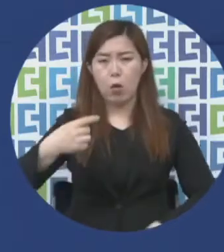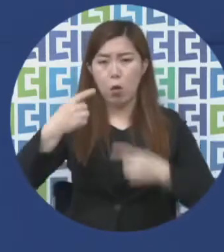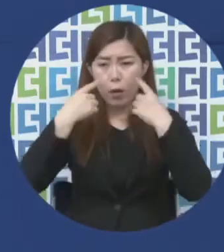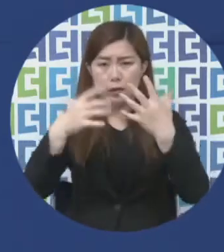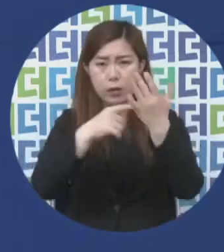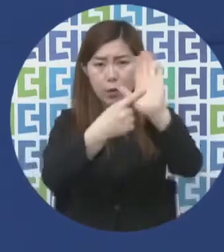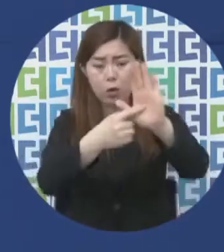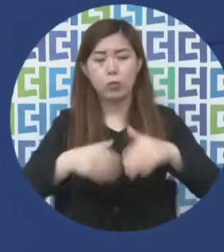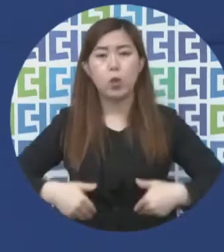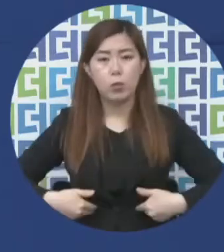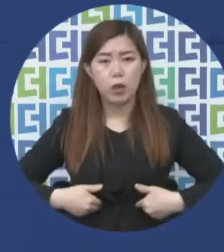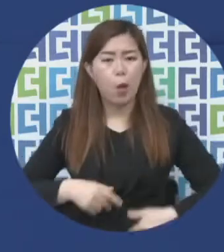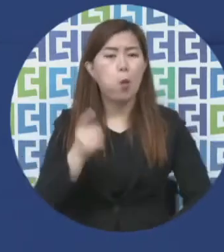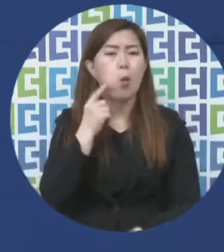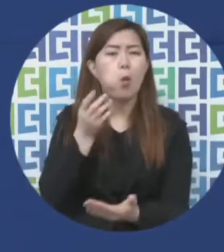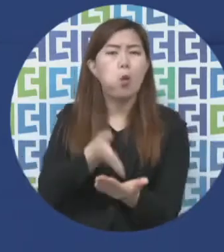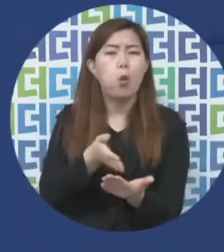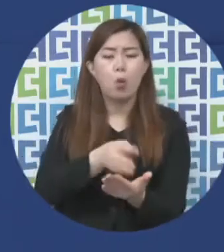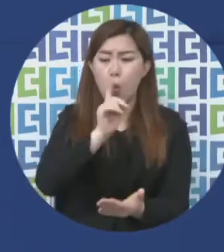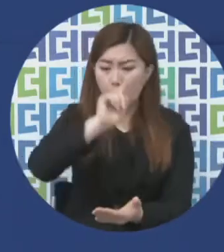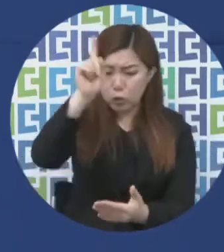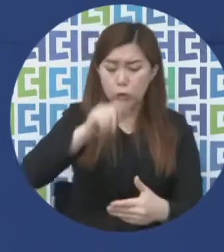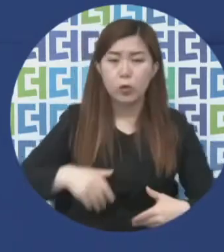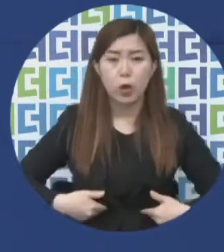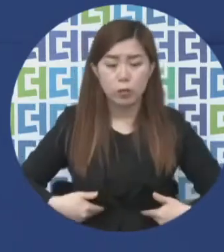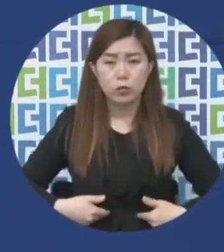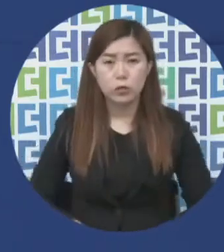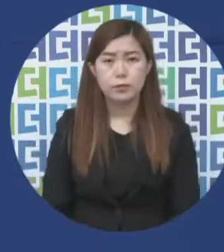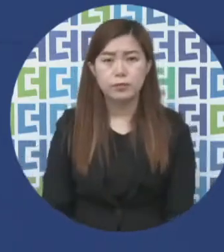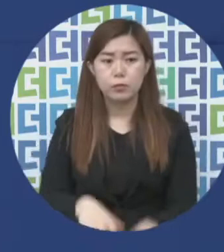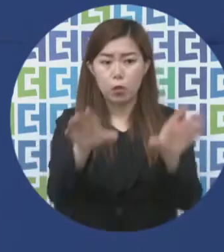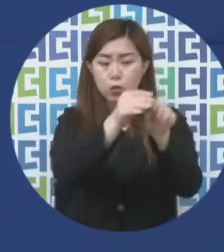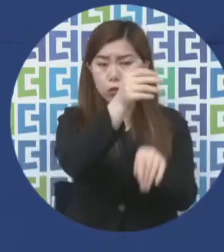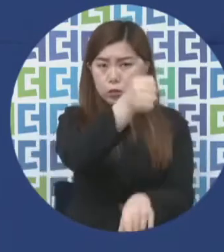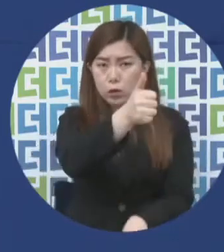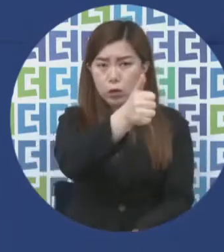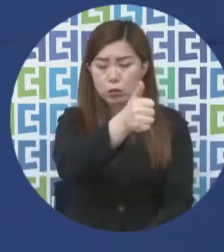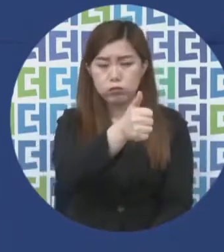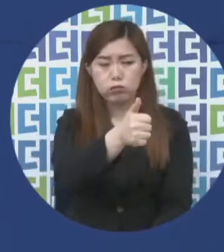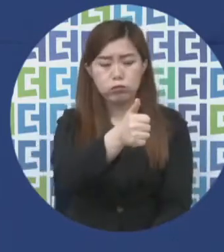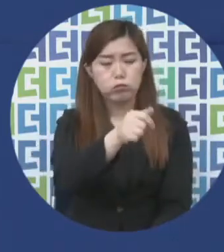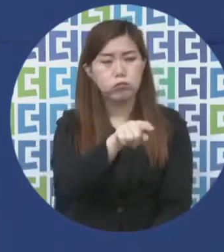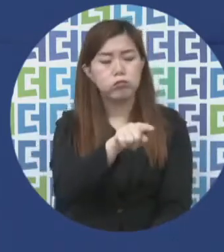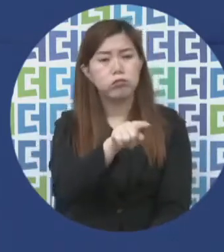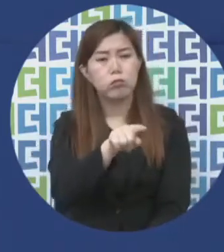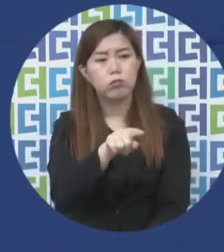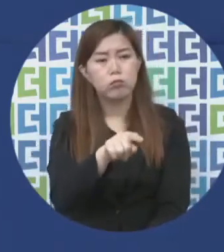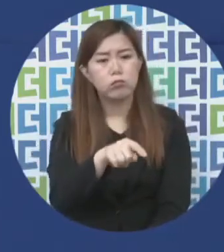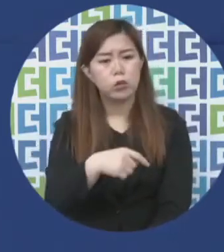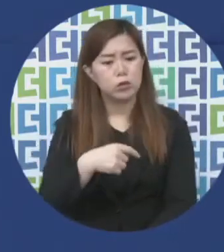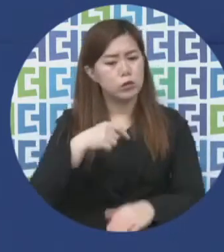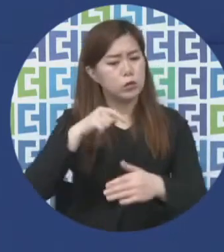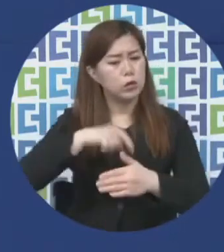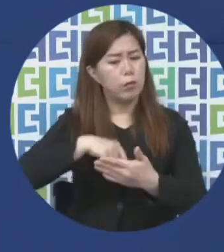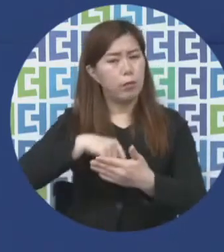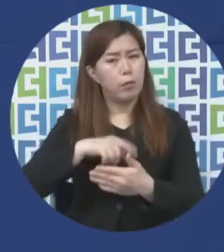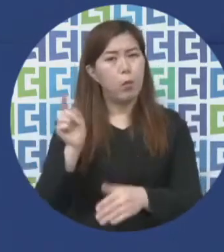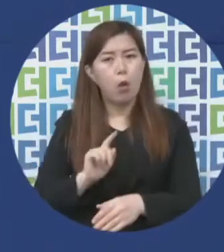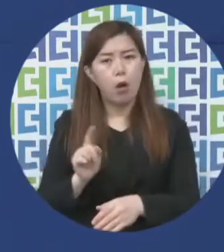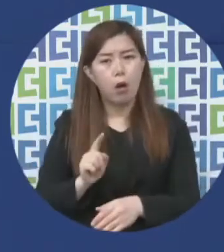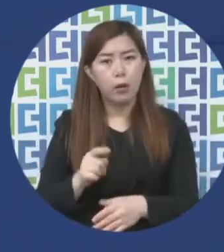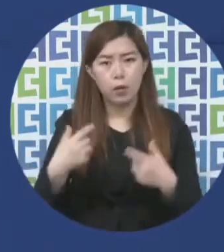가짜 뉴스로 고소하십시오. 윤석열 총장의 속셈은 무엇입니까? 당장 옷